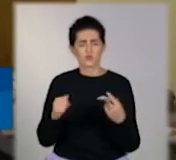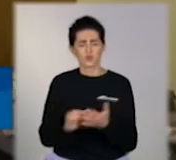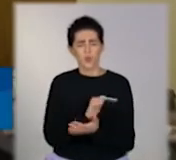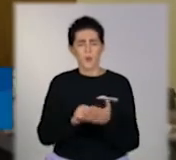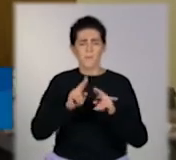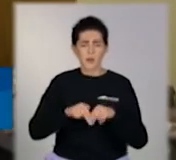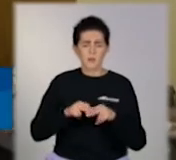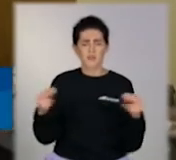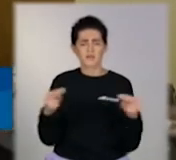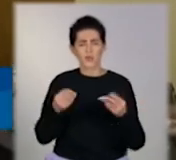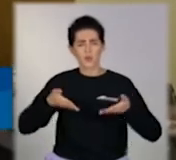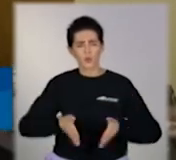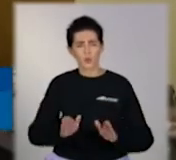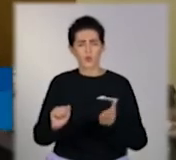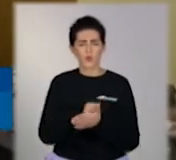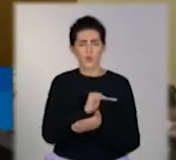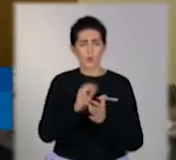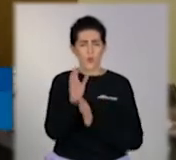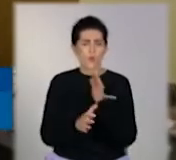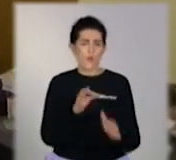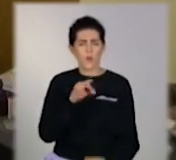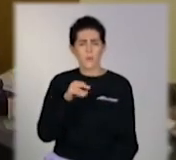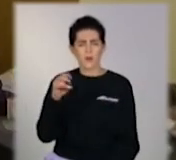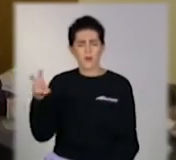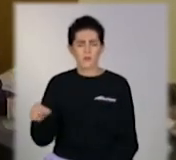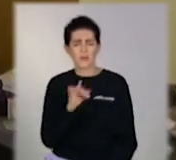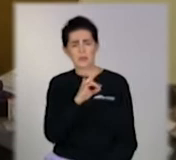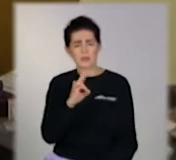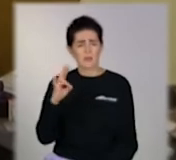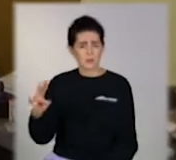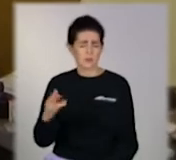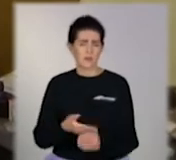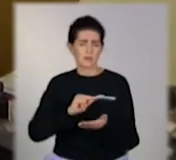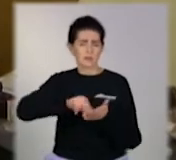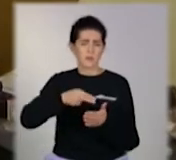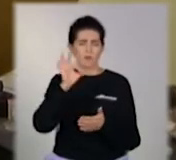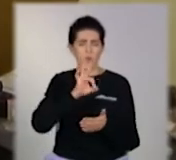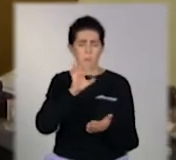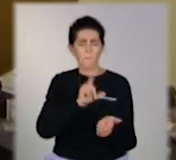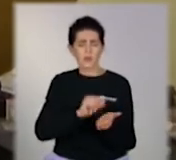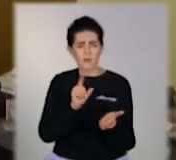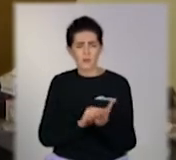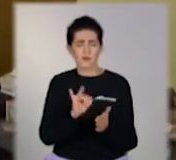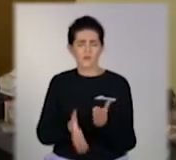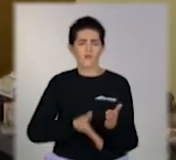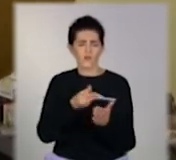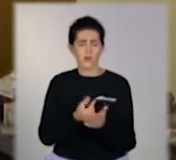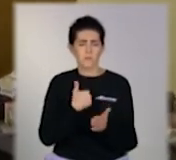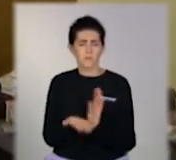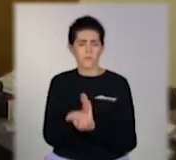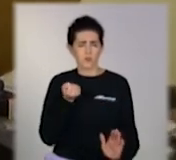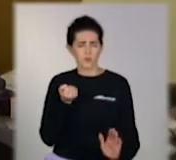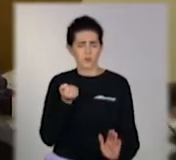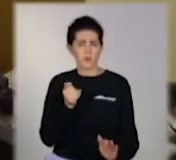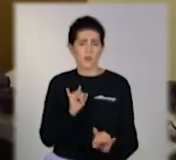паспорт, свідчення про народження, документи моєї опіки, ідентифікаційні номери. Вона була предоставити справочку о пенсії, виплатах, які ми